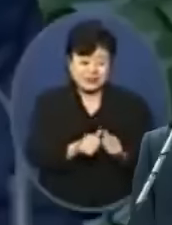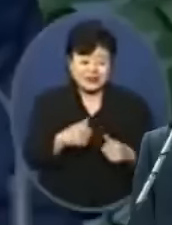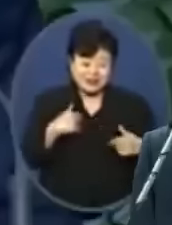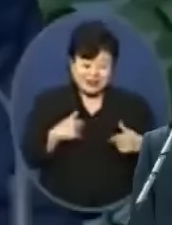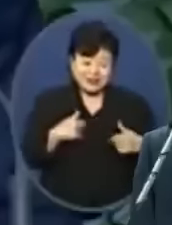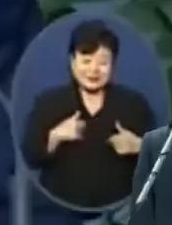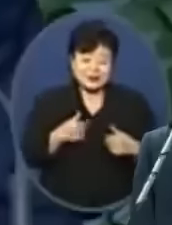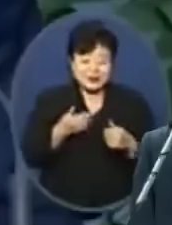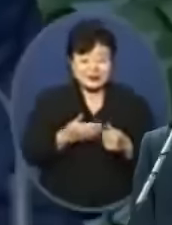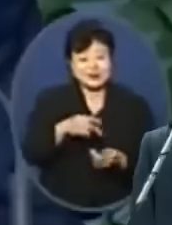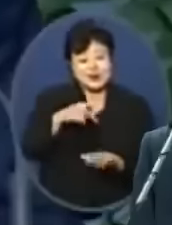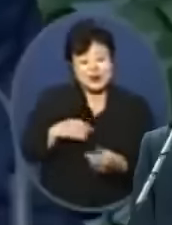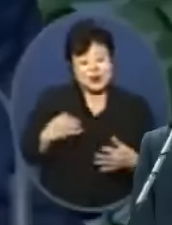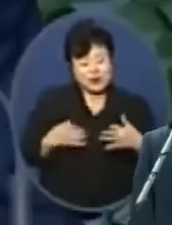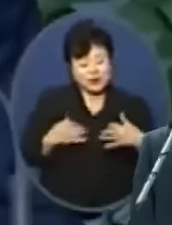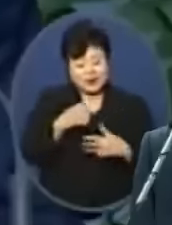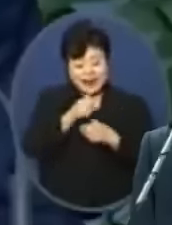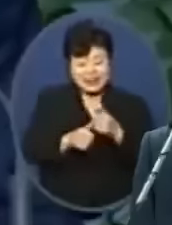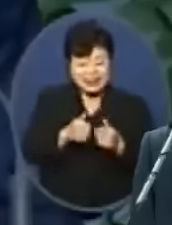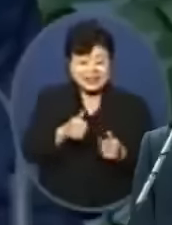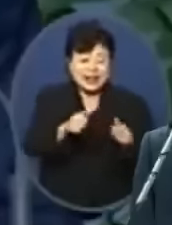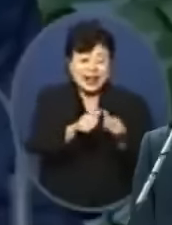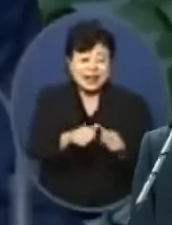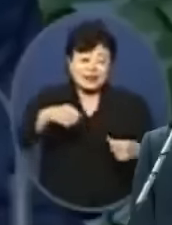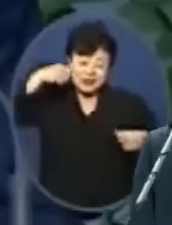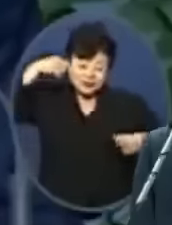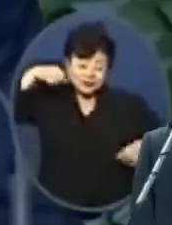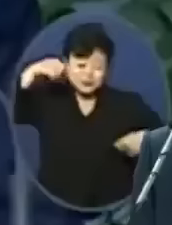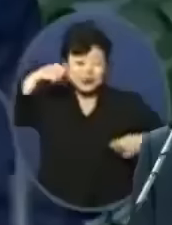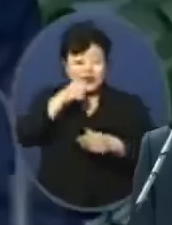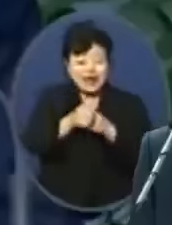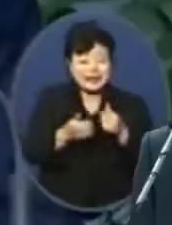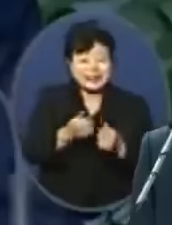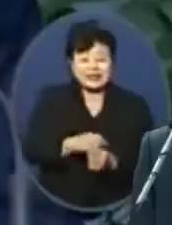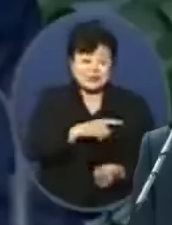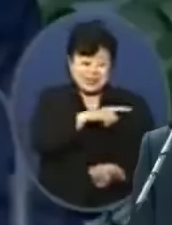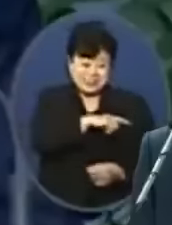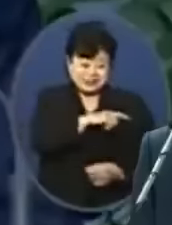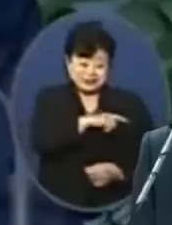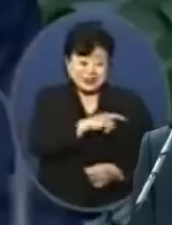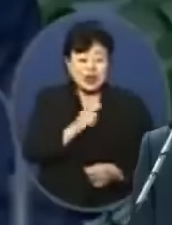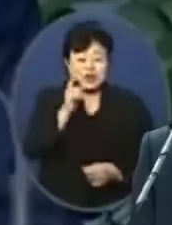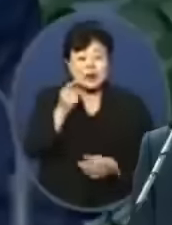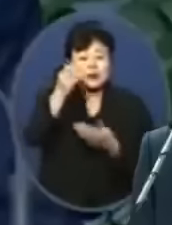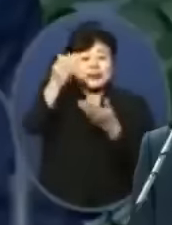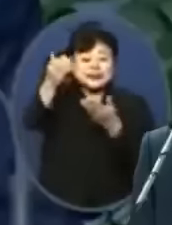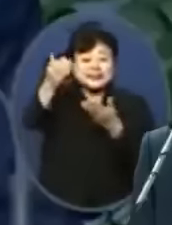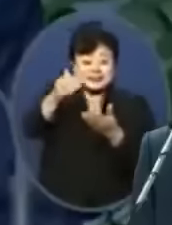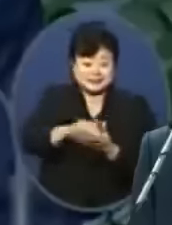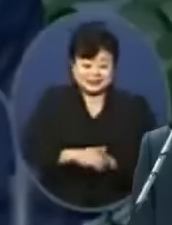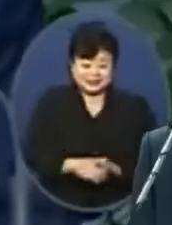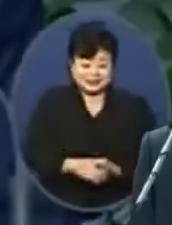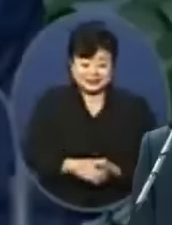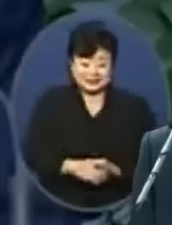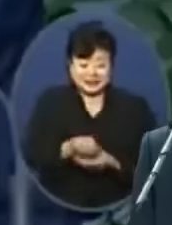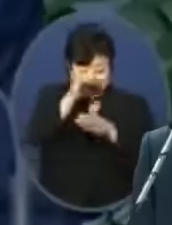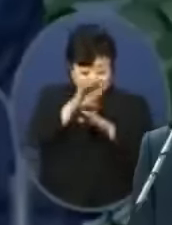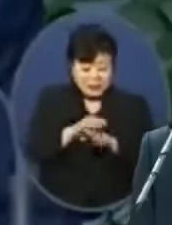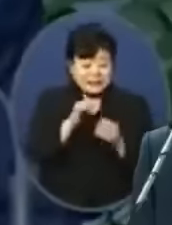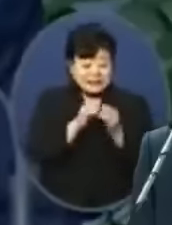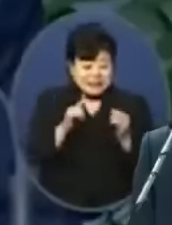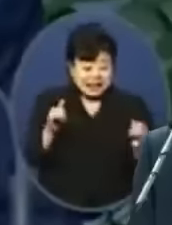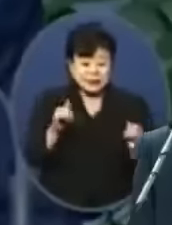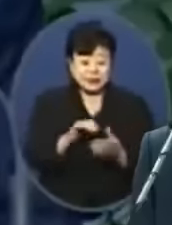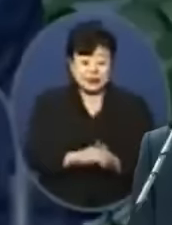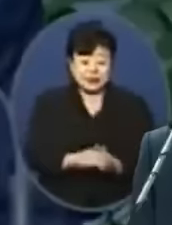기쁘게 뛰놀고 하나님 앞에 춤추며 하나님의 이름을 높이는 예배하는